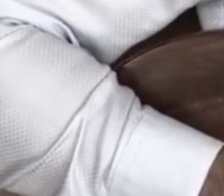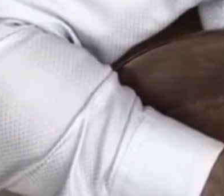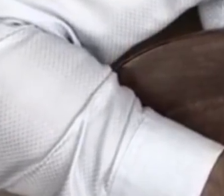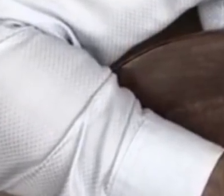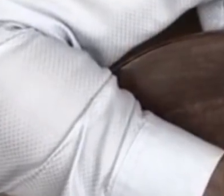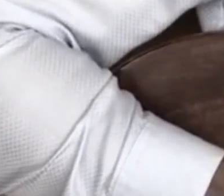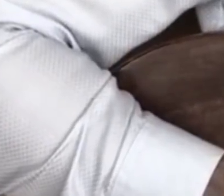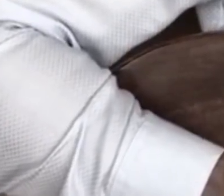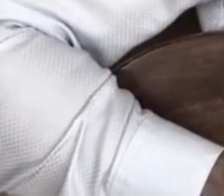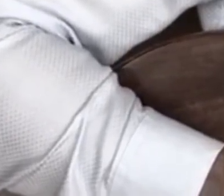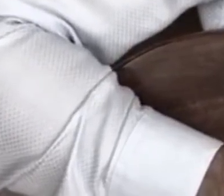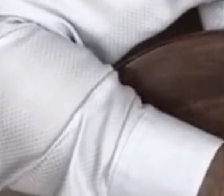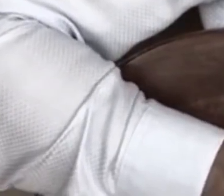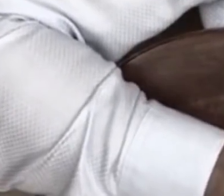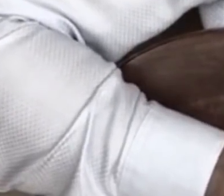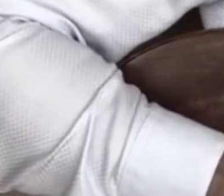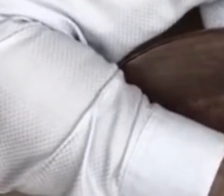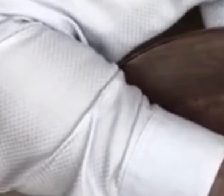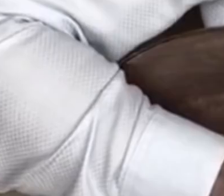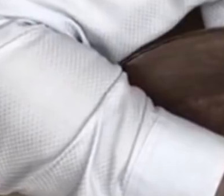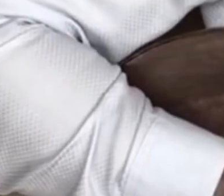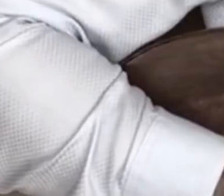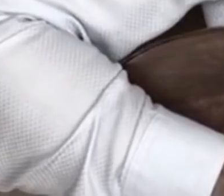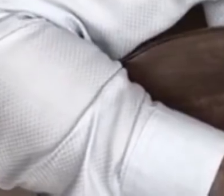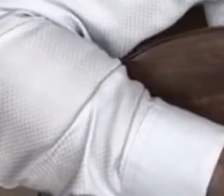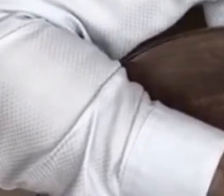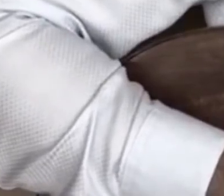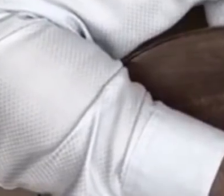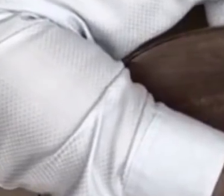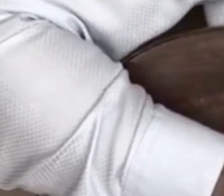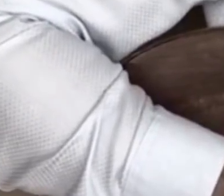शुक्रान लिल्लाह